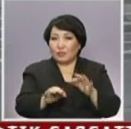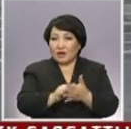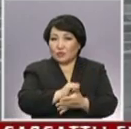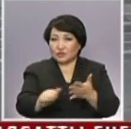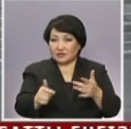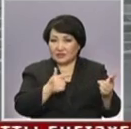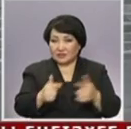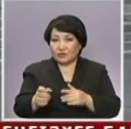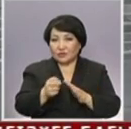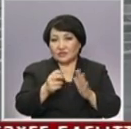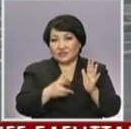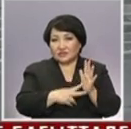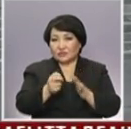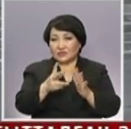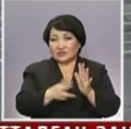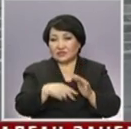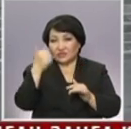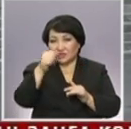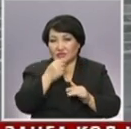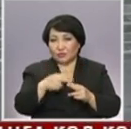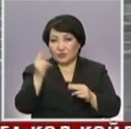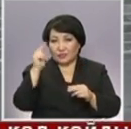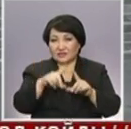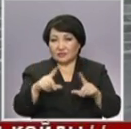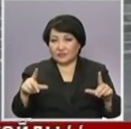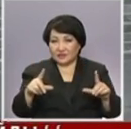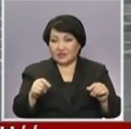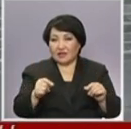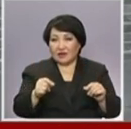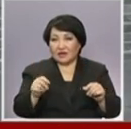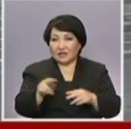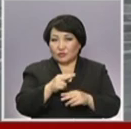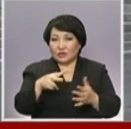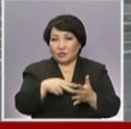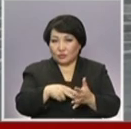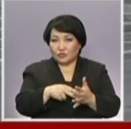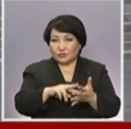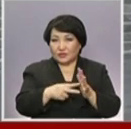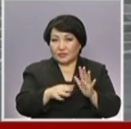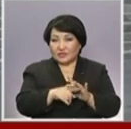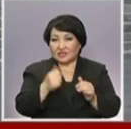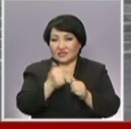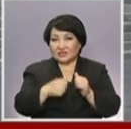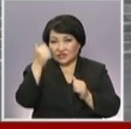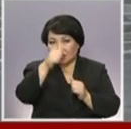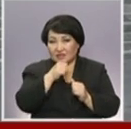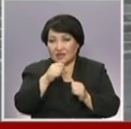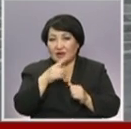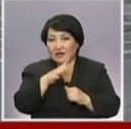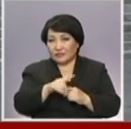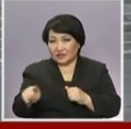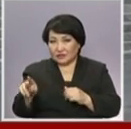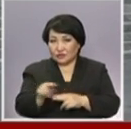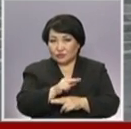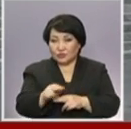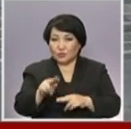ма, 18 жыл бола ма, бұл мектепті қою жоспарда бар. Бірақ жылдағы ағымдық жөндеу жұмысына